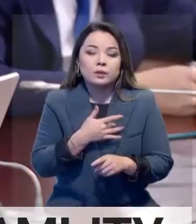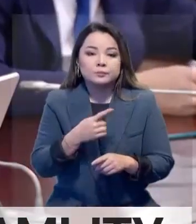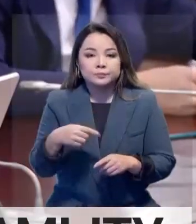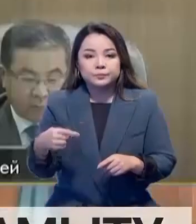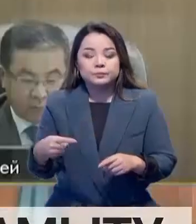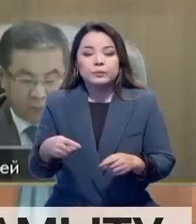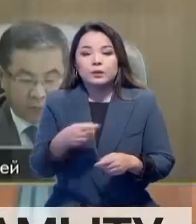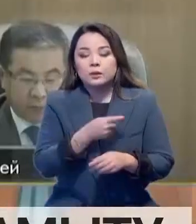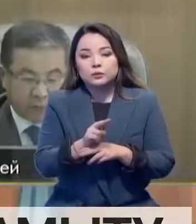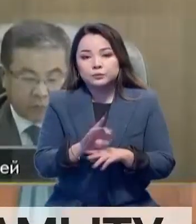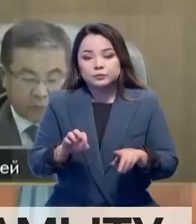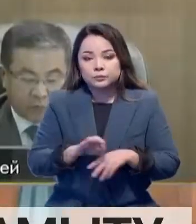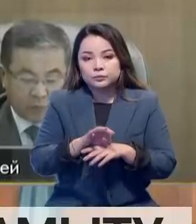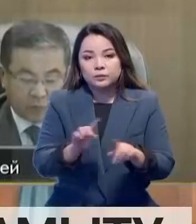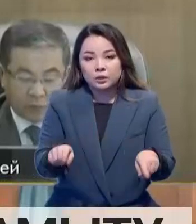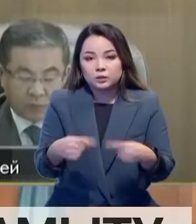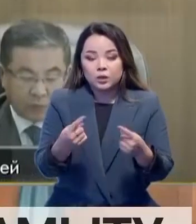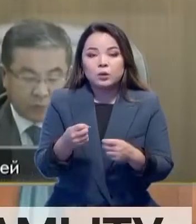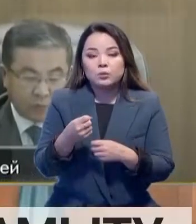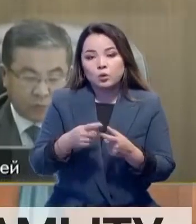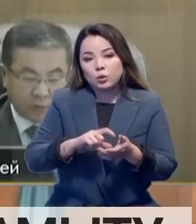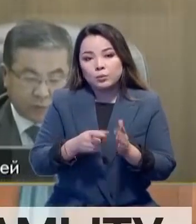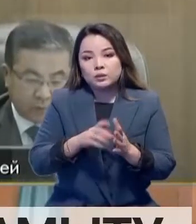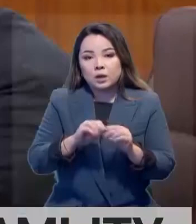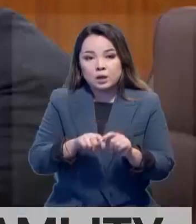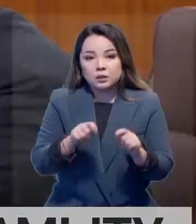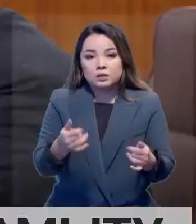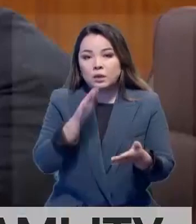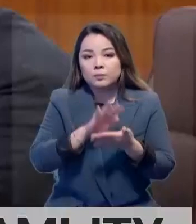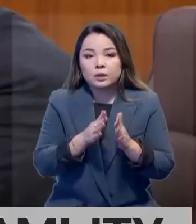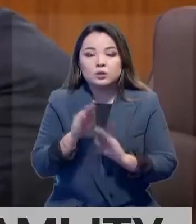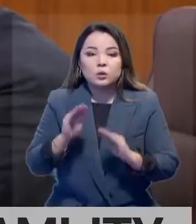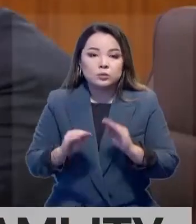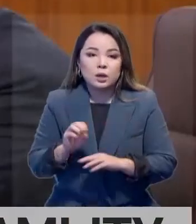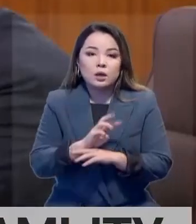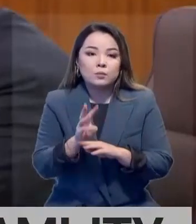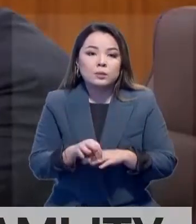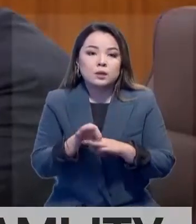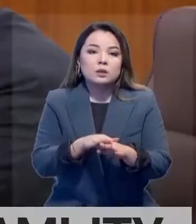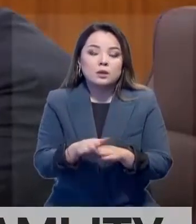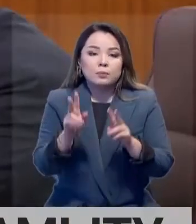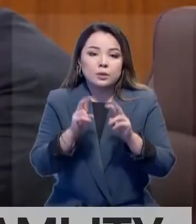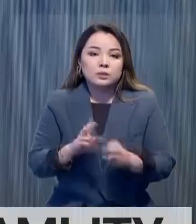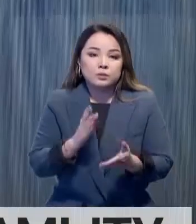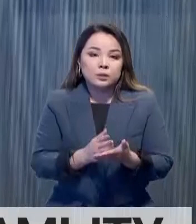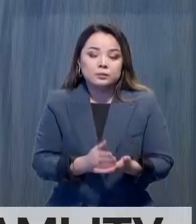кардиология, жансақтау, оңалту бөлімдерін ашу. Оларды заманауи құрал жабдықтармен қамтамасы ету